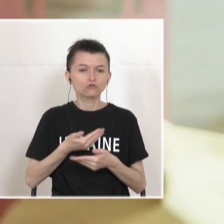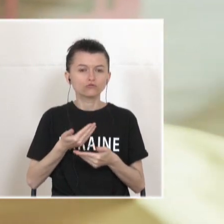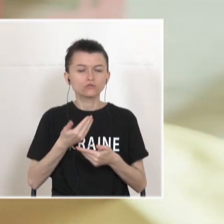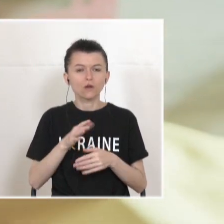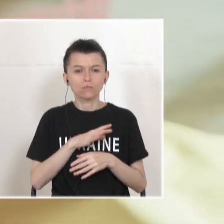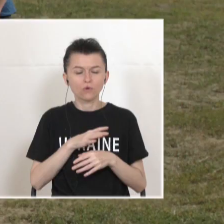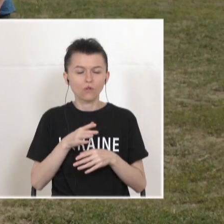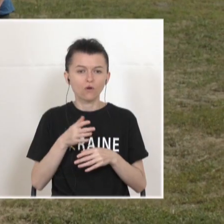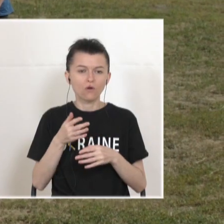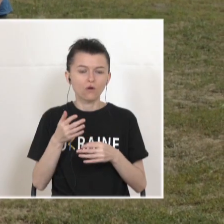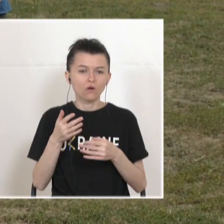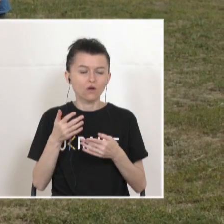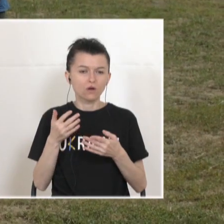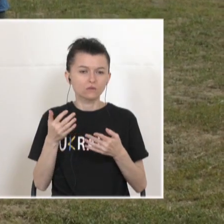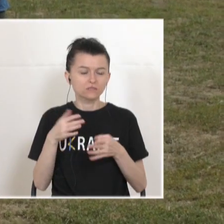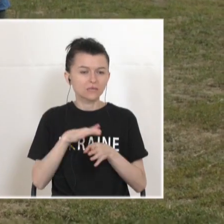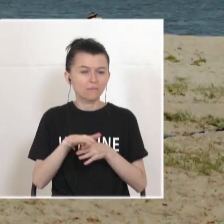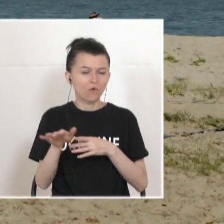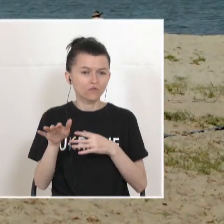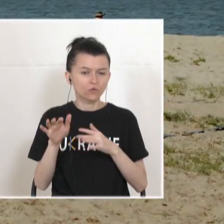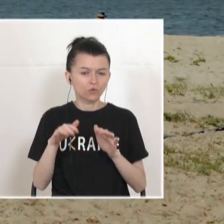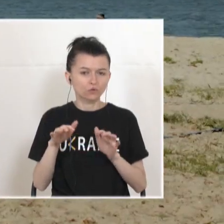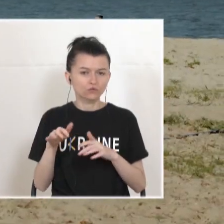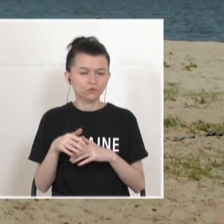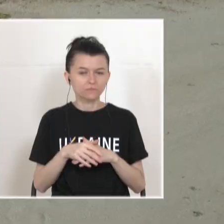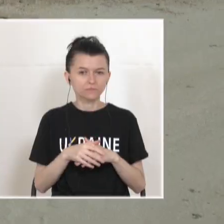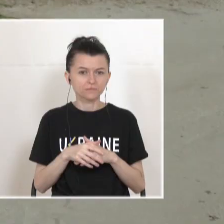дощем. Так, дощем, ви праві, абсолютно праві.